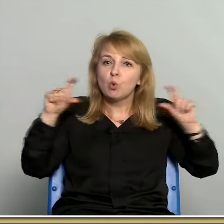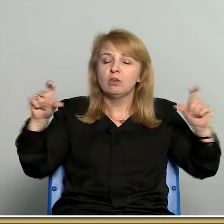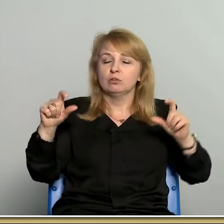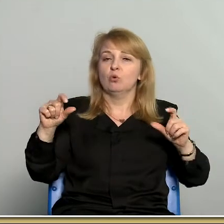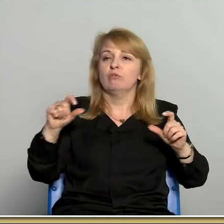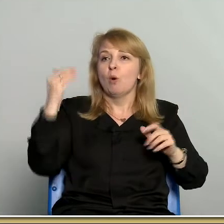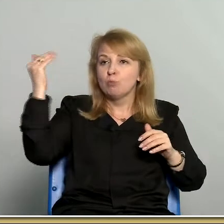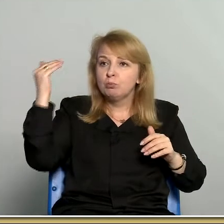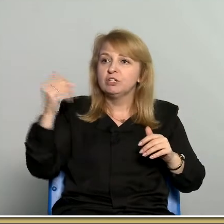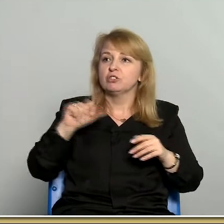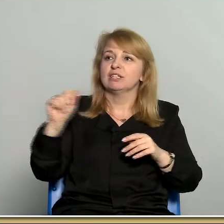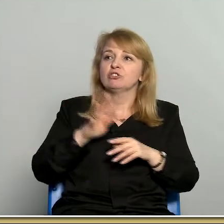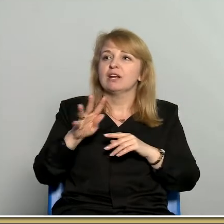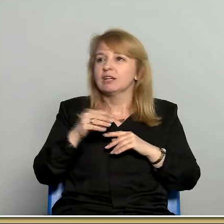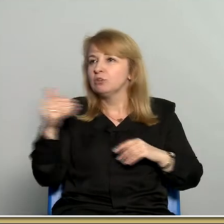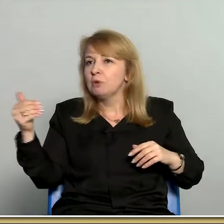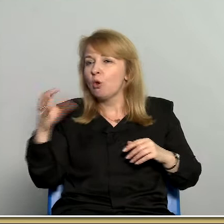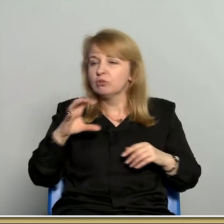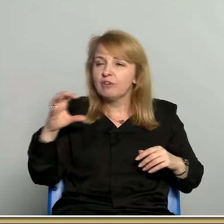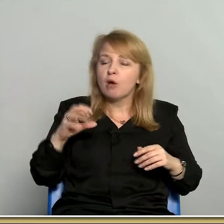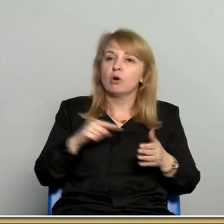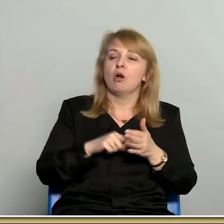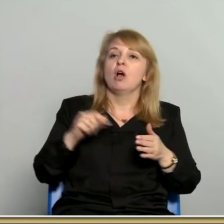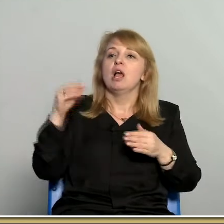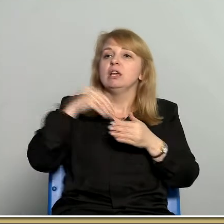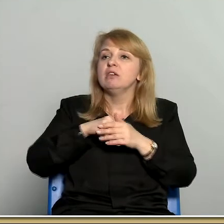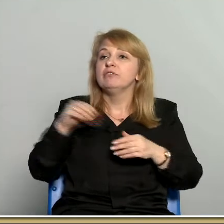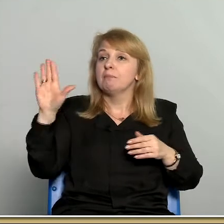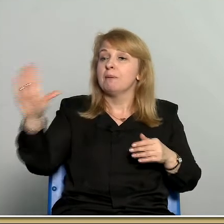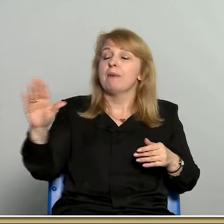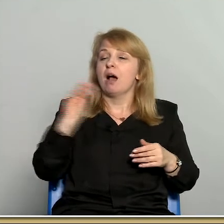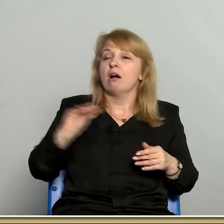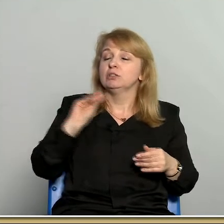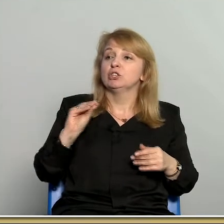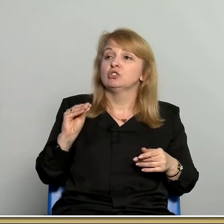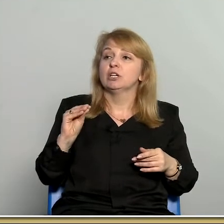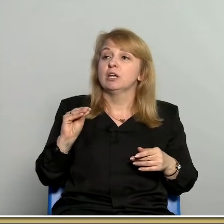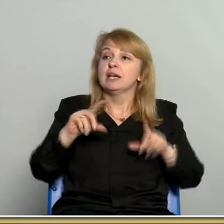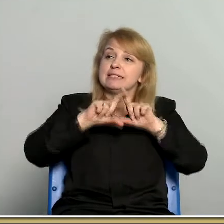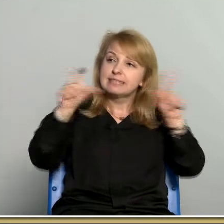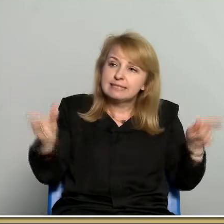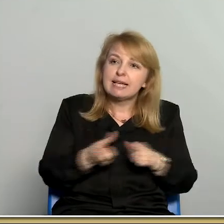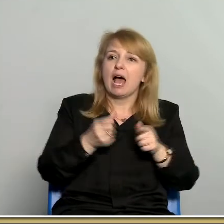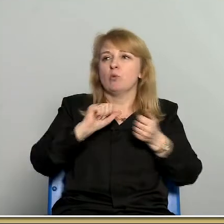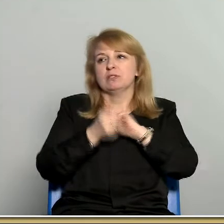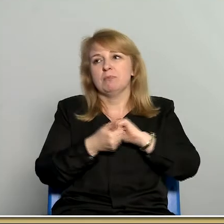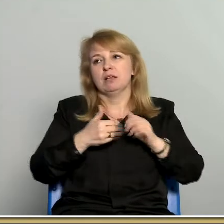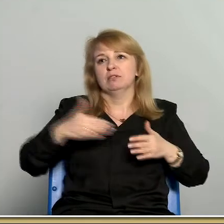milionów euro, 30% alokacji, którą mamy w tym zakresie na cały okres programowania.